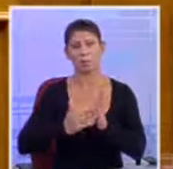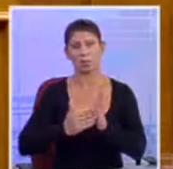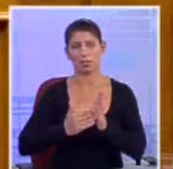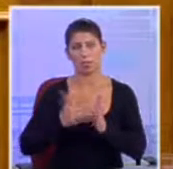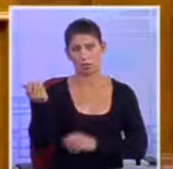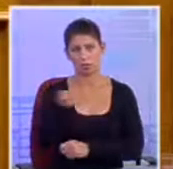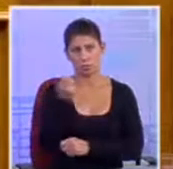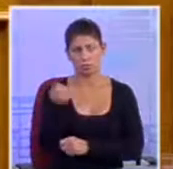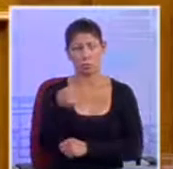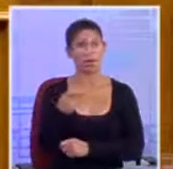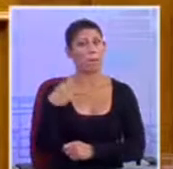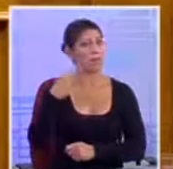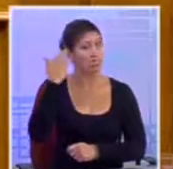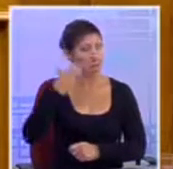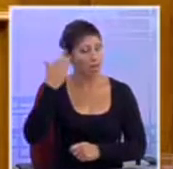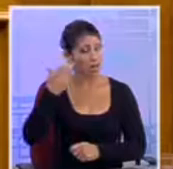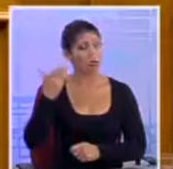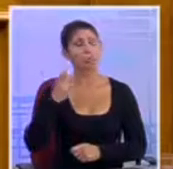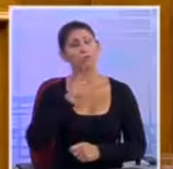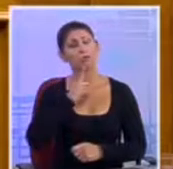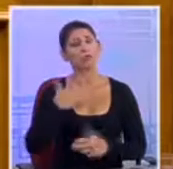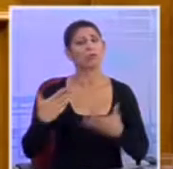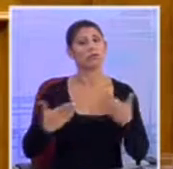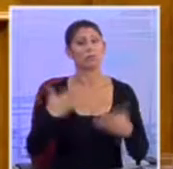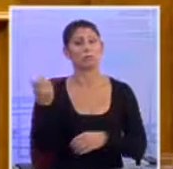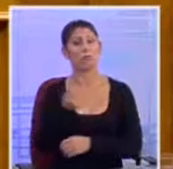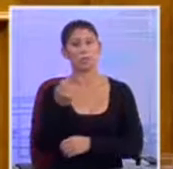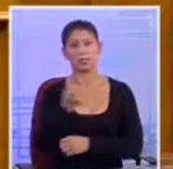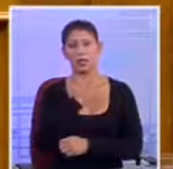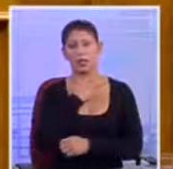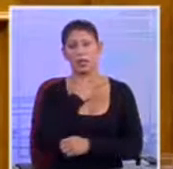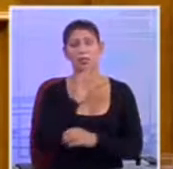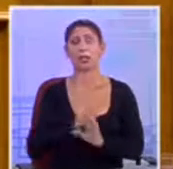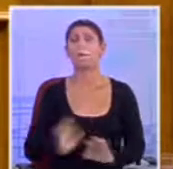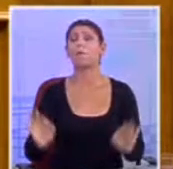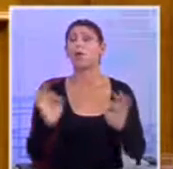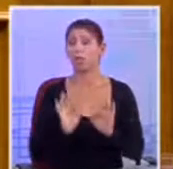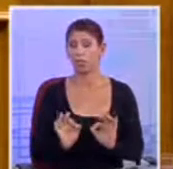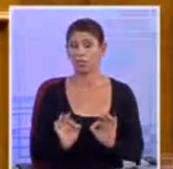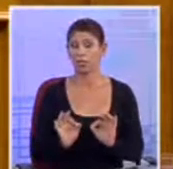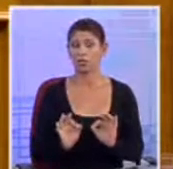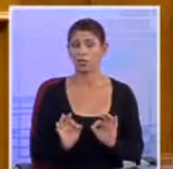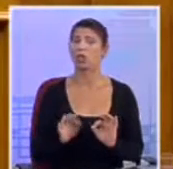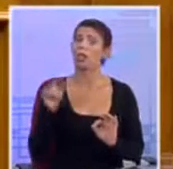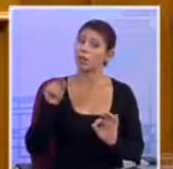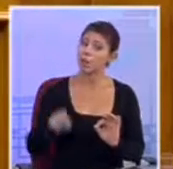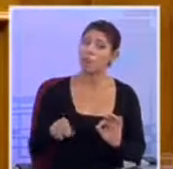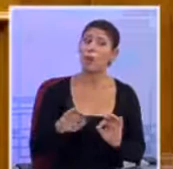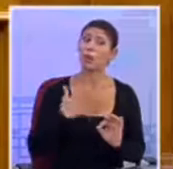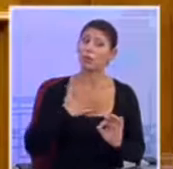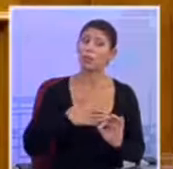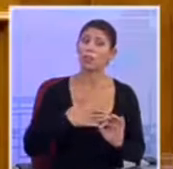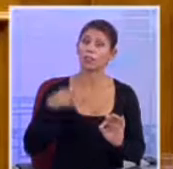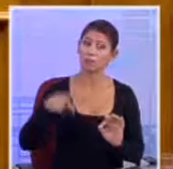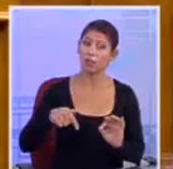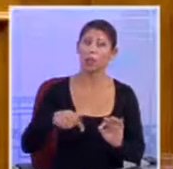σώματος μετά από μελέτη, σύμφωνα με τις σύγχρονες πυροσβεστικές ανάγκες και προδιαγραφές. Και πάλι εδώ χρειάζεται και για εδώ